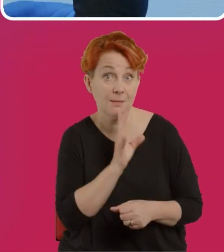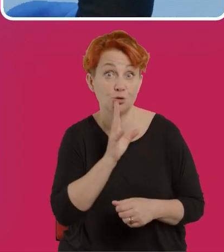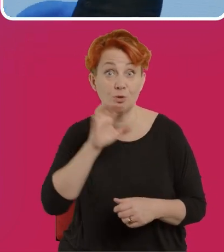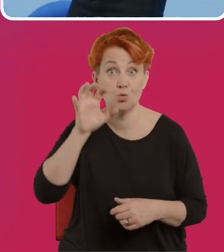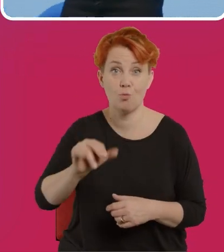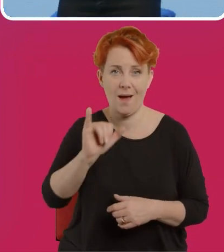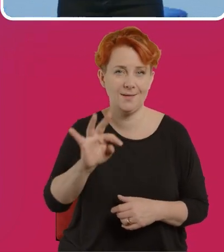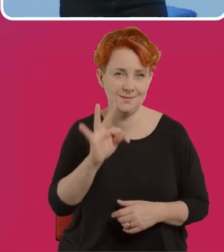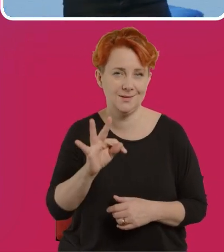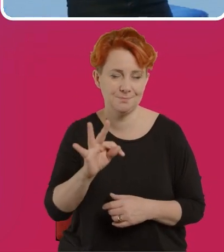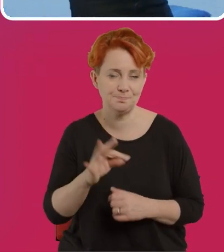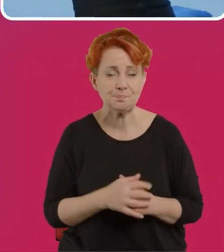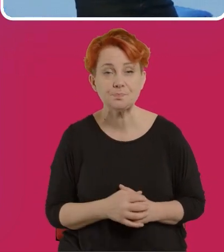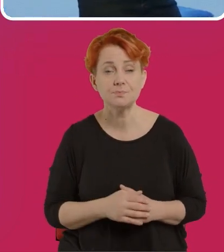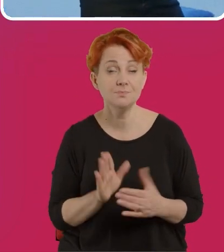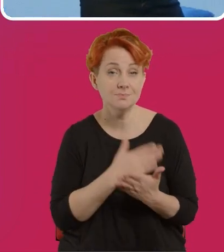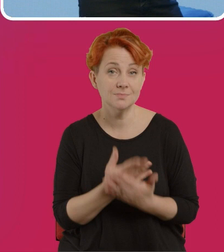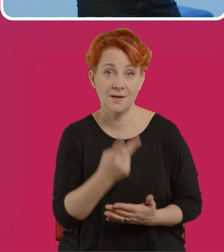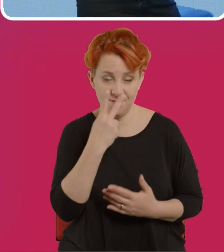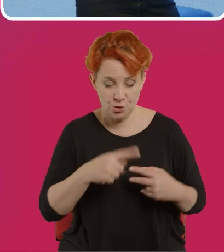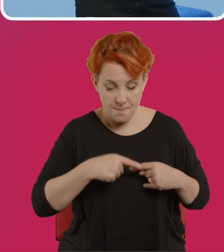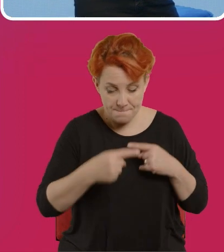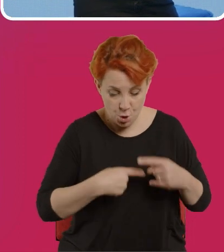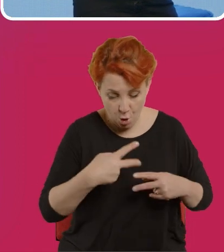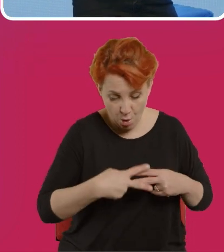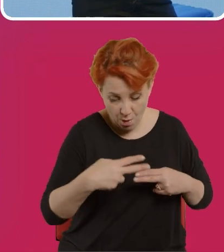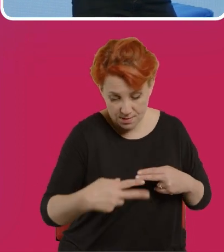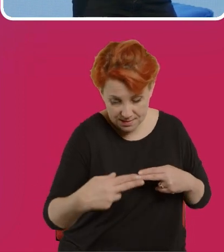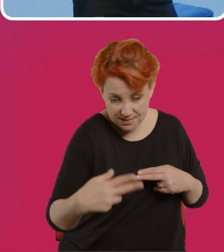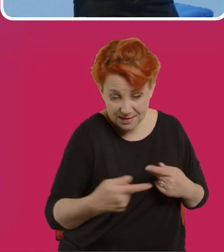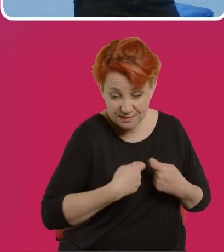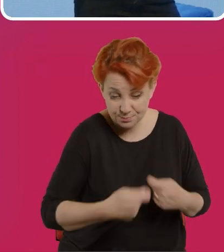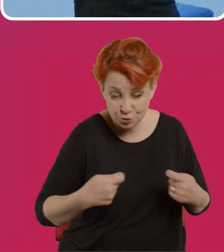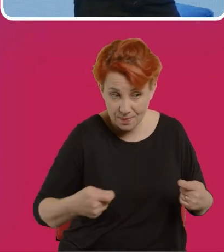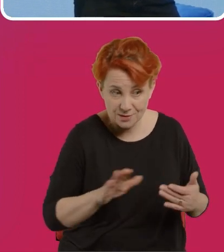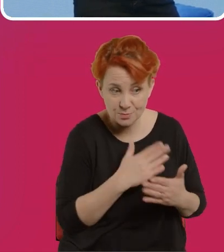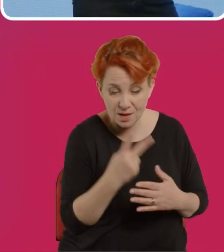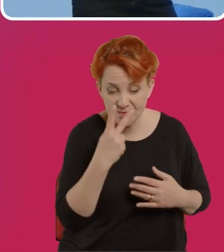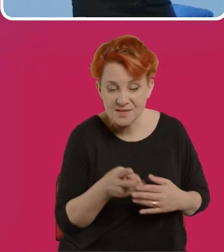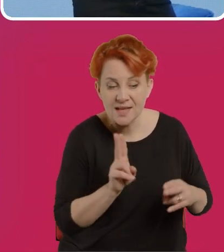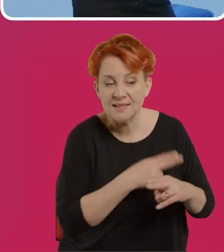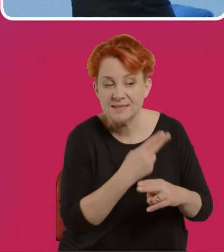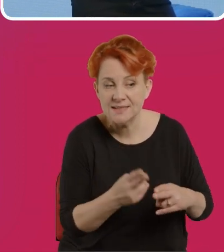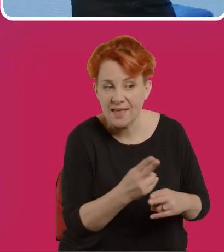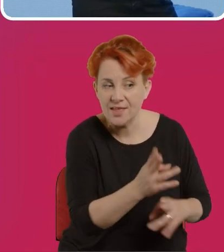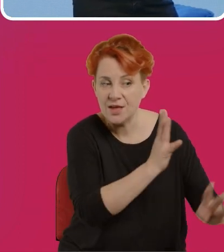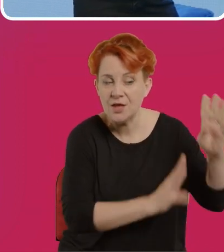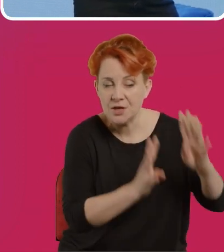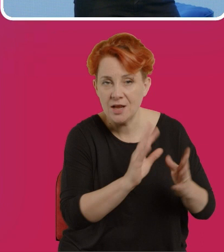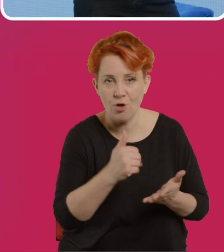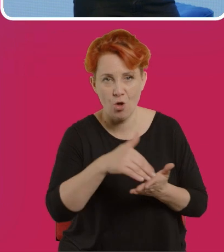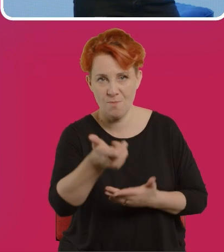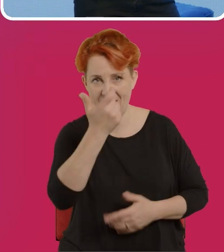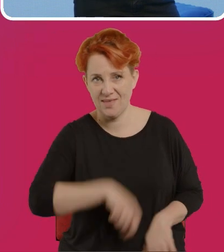widzimy na którym momencie naszego procesu sprzedażowego klient mówi nam dziękuję, a to jest bardzo cenna wiedza, bo